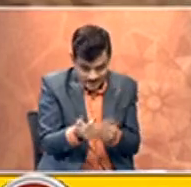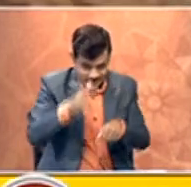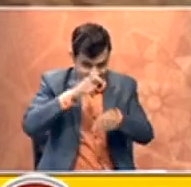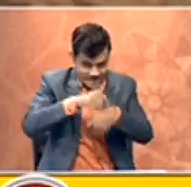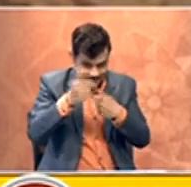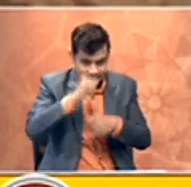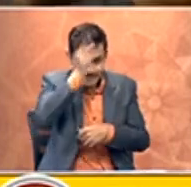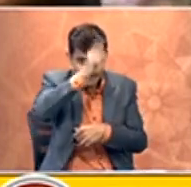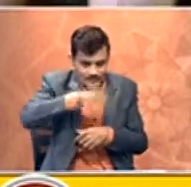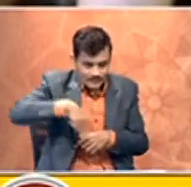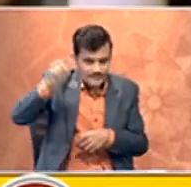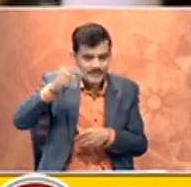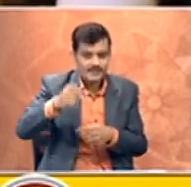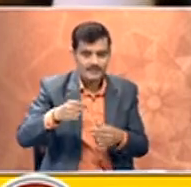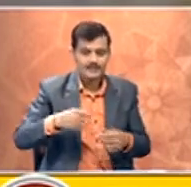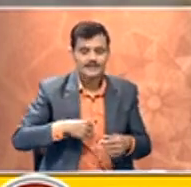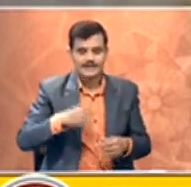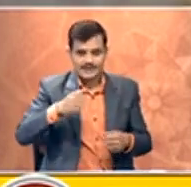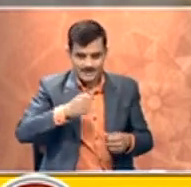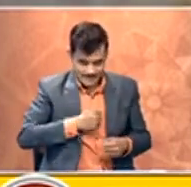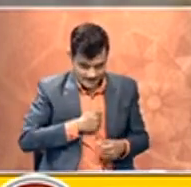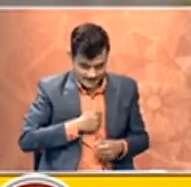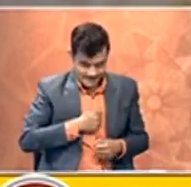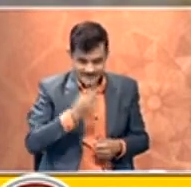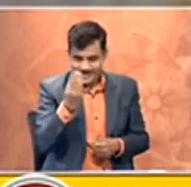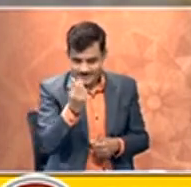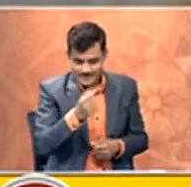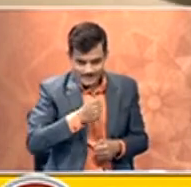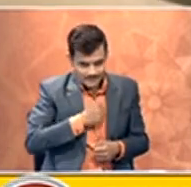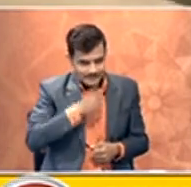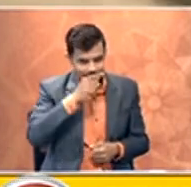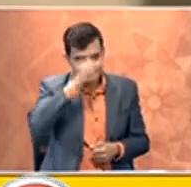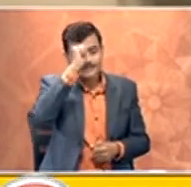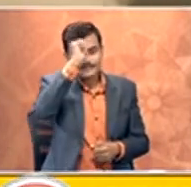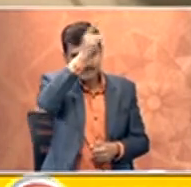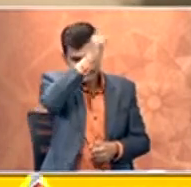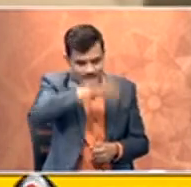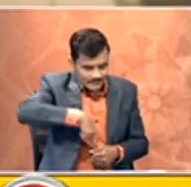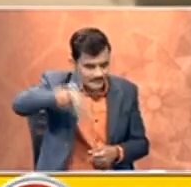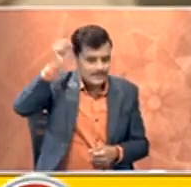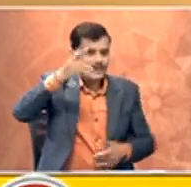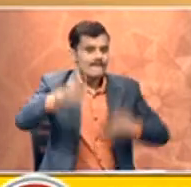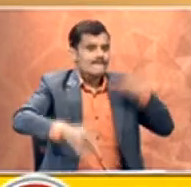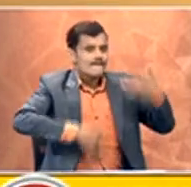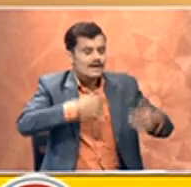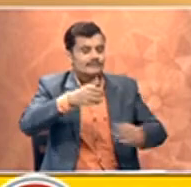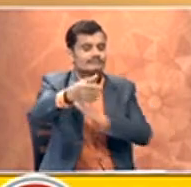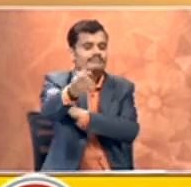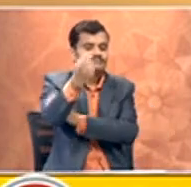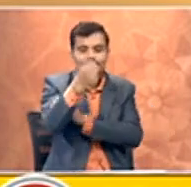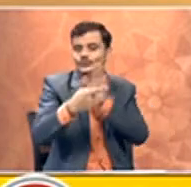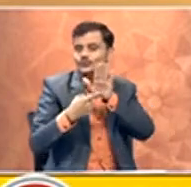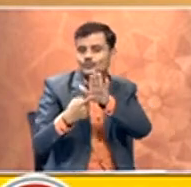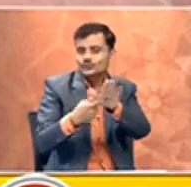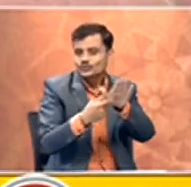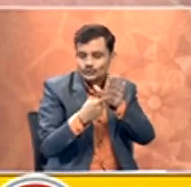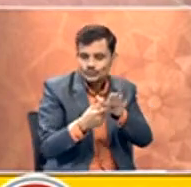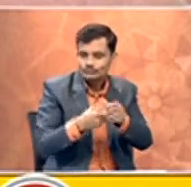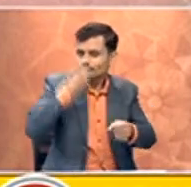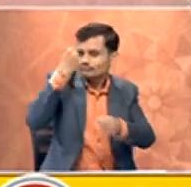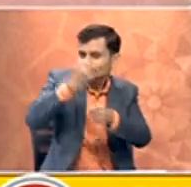में मेरी माटी मेरा देश, देशभक्ति की भावना को उजागर करने वाला